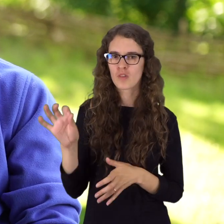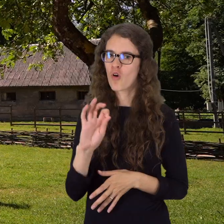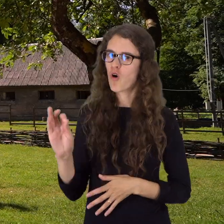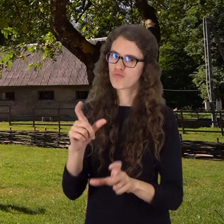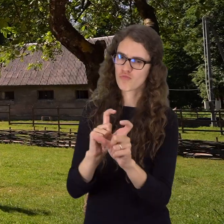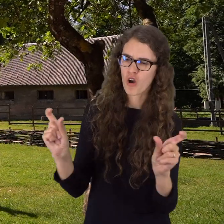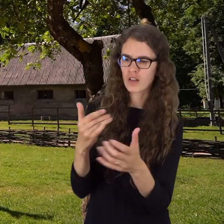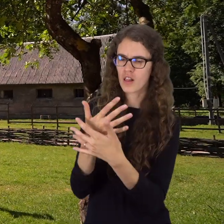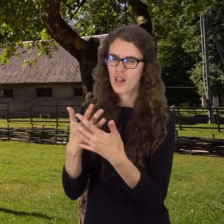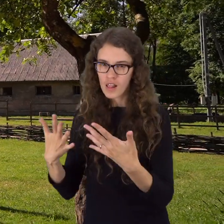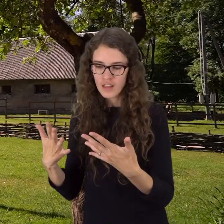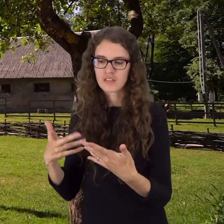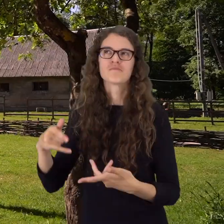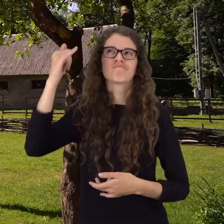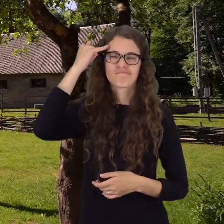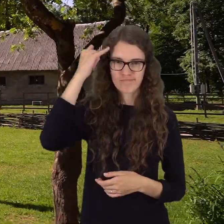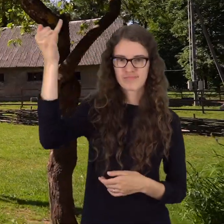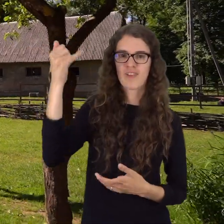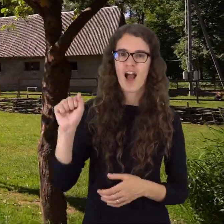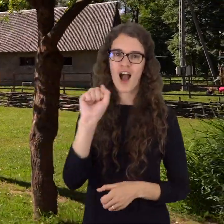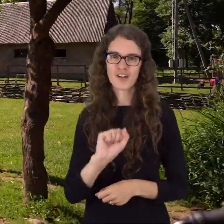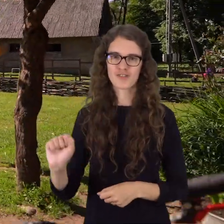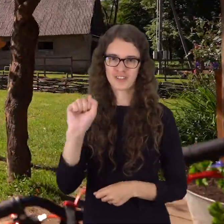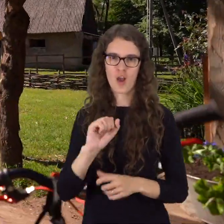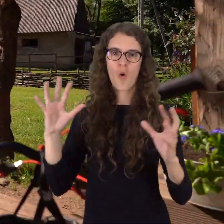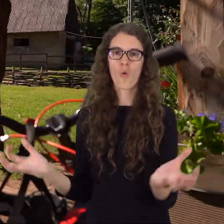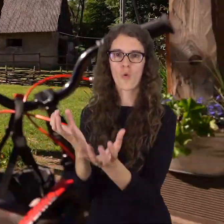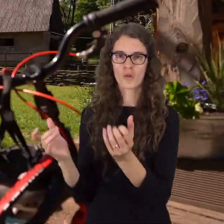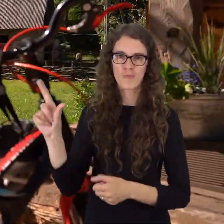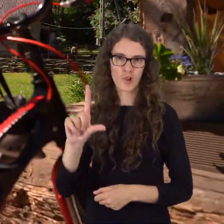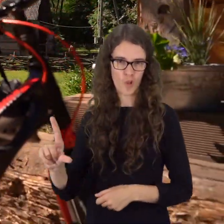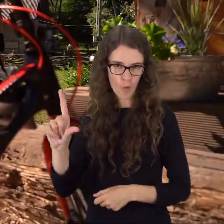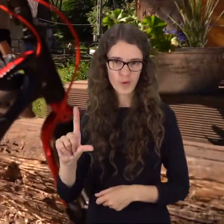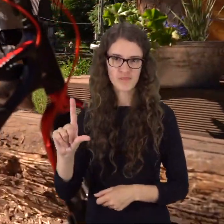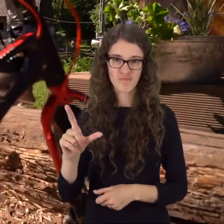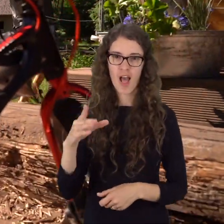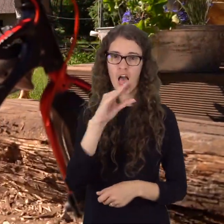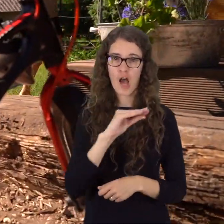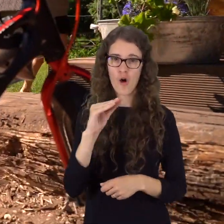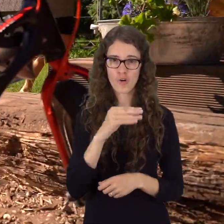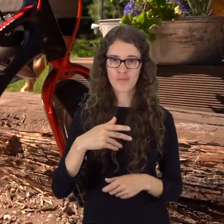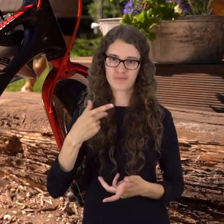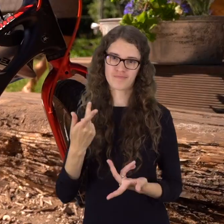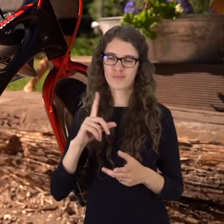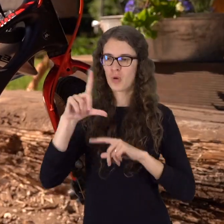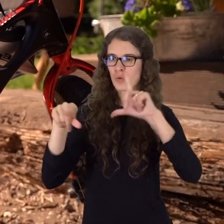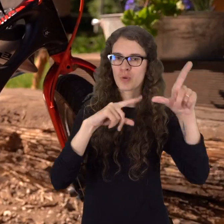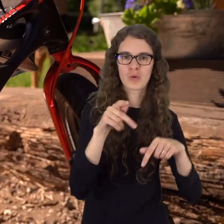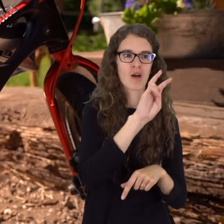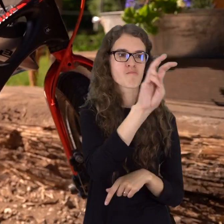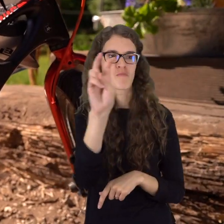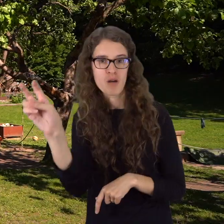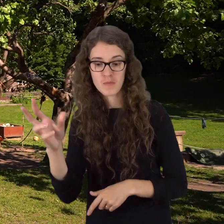lauke. Įkūrė ugdymas lauke asociaciją, keliavo po visą Europą, žiūrėjo, stebėjo ir pats